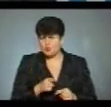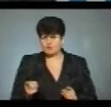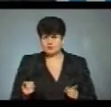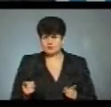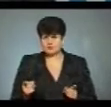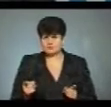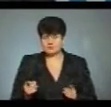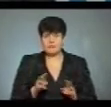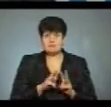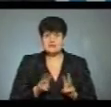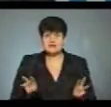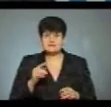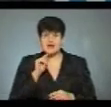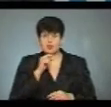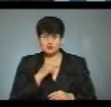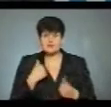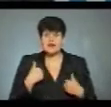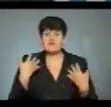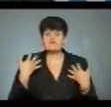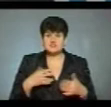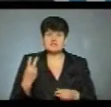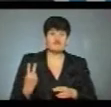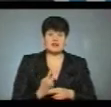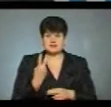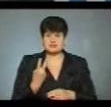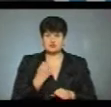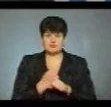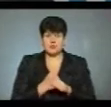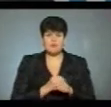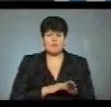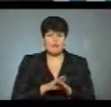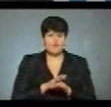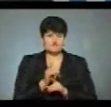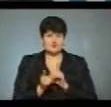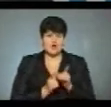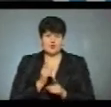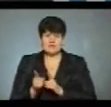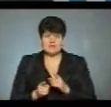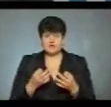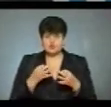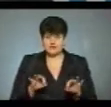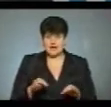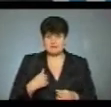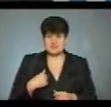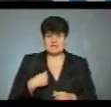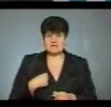В Міністерстві економіки я вже 2 рази зробив повну реорганізацію, яка мені дозволяє звільнити